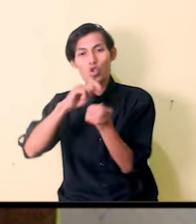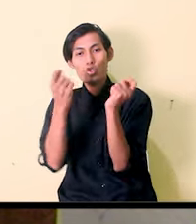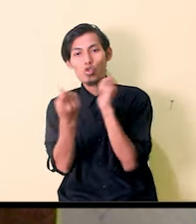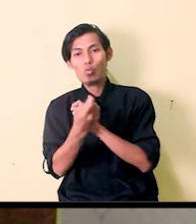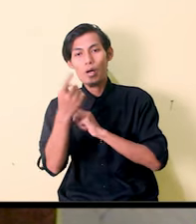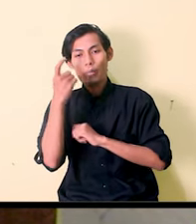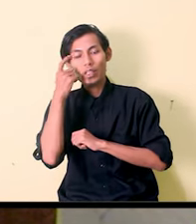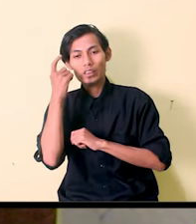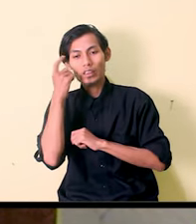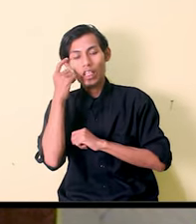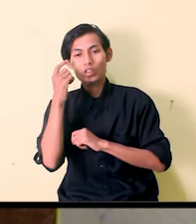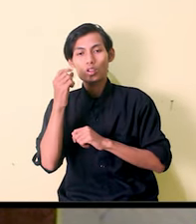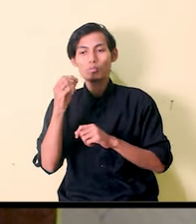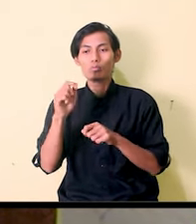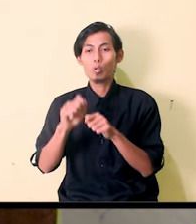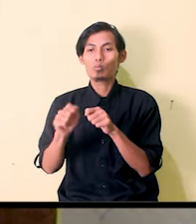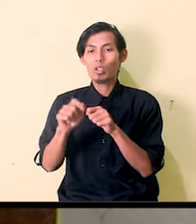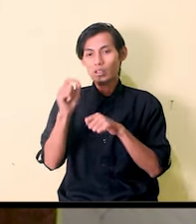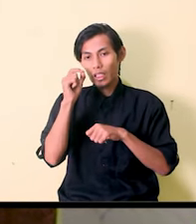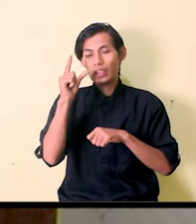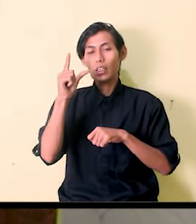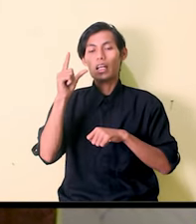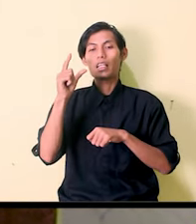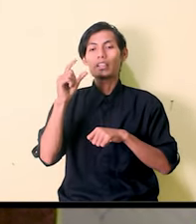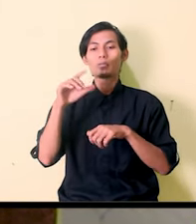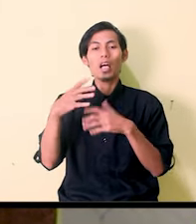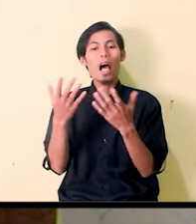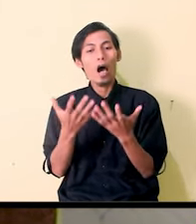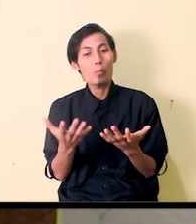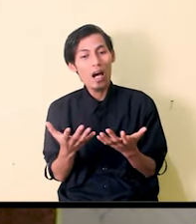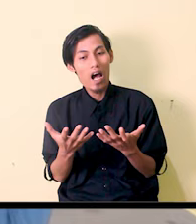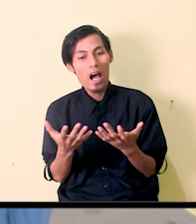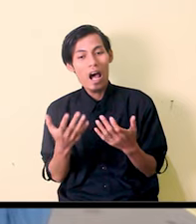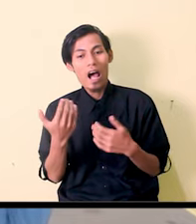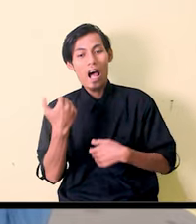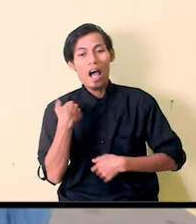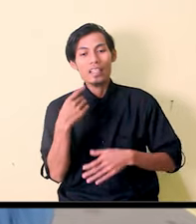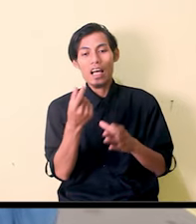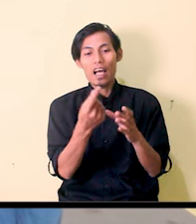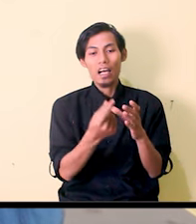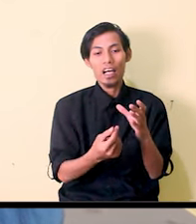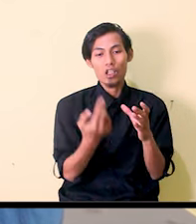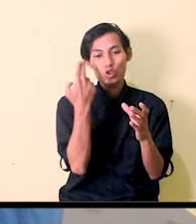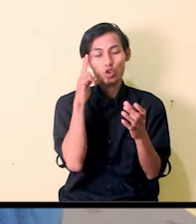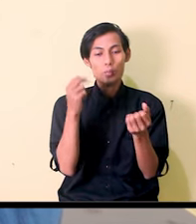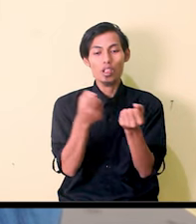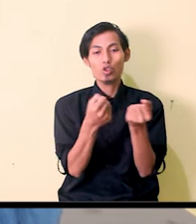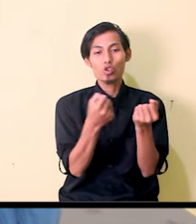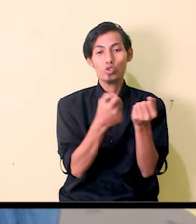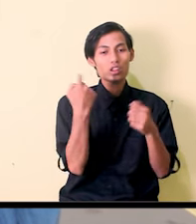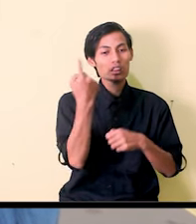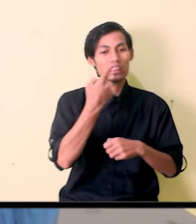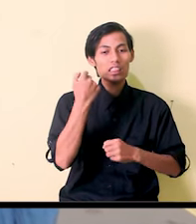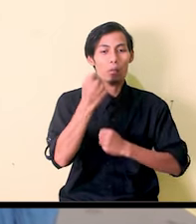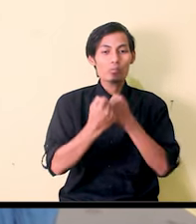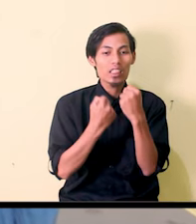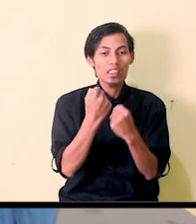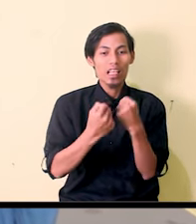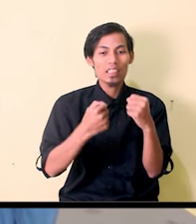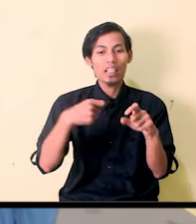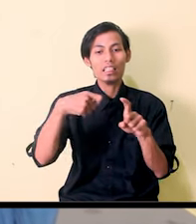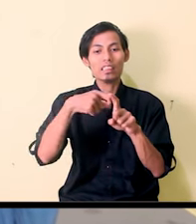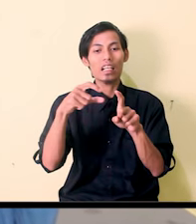untuk mendukung setiap kegiatan-kegiatan kddak dan yang terakhir dari sambungan tadi itu